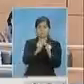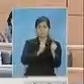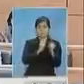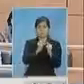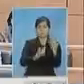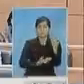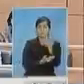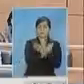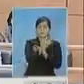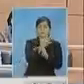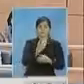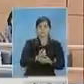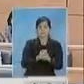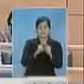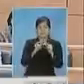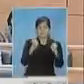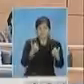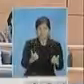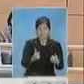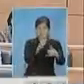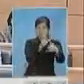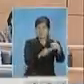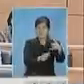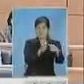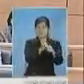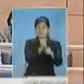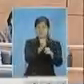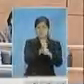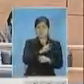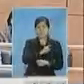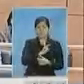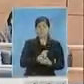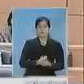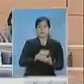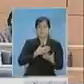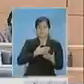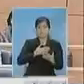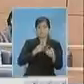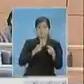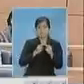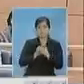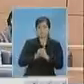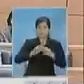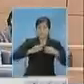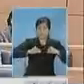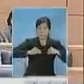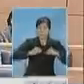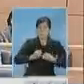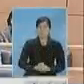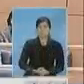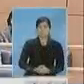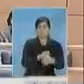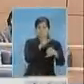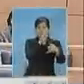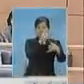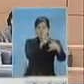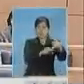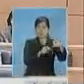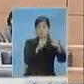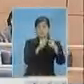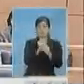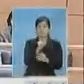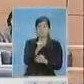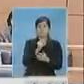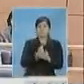นักแต่วันนี้สิ่งที่ท่านทำผมไม่มีทางปฏิเสธท่านแล้วถ้าท่านจะเดินหน้า